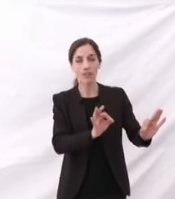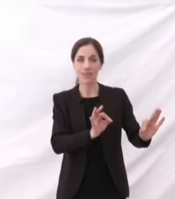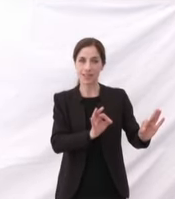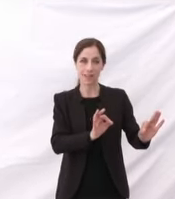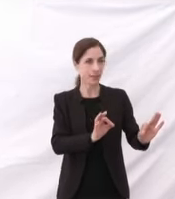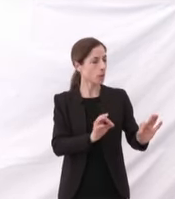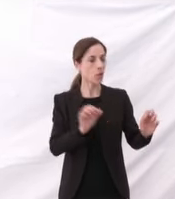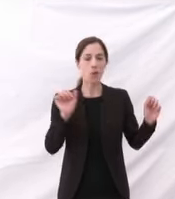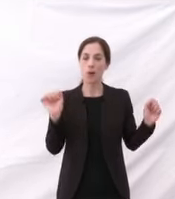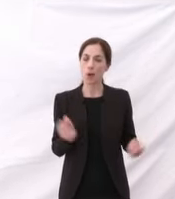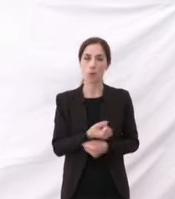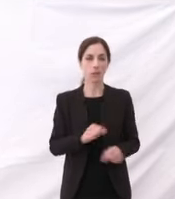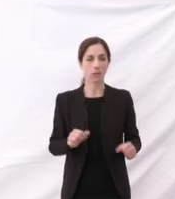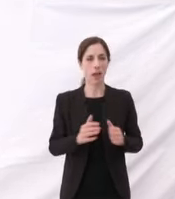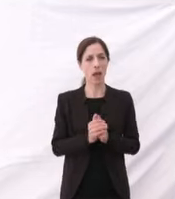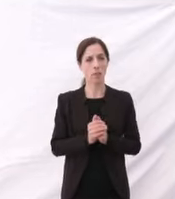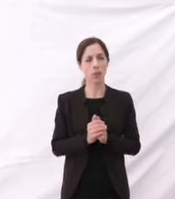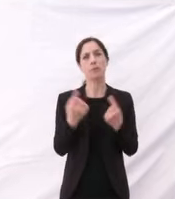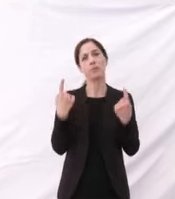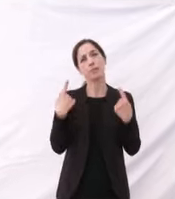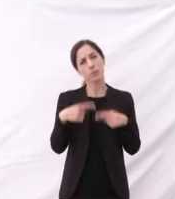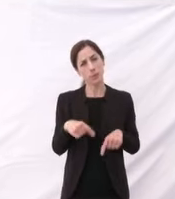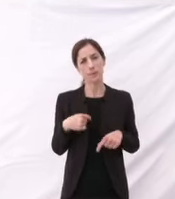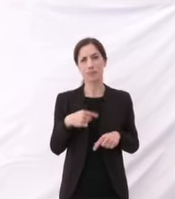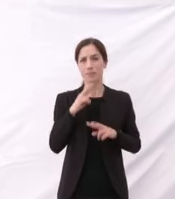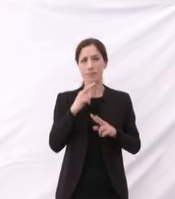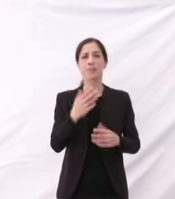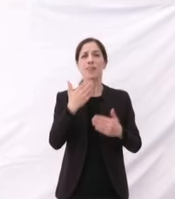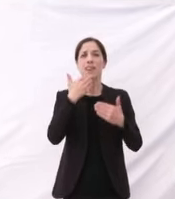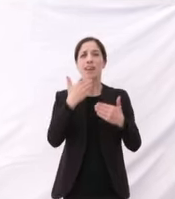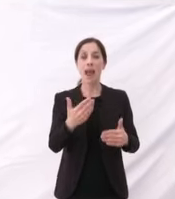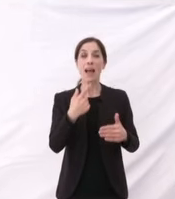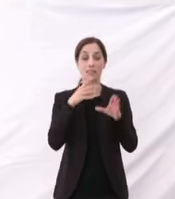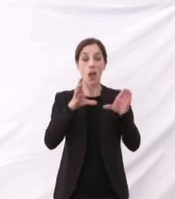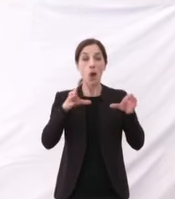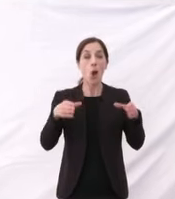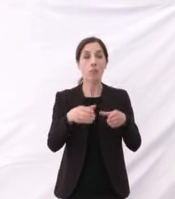Allora grazie alla commissione che sta dando da fare.